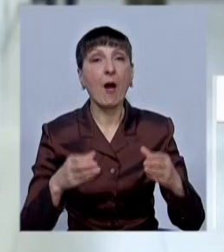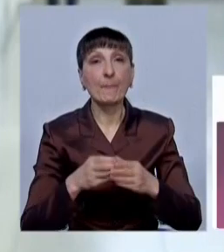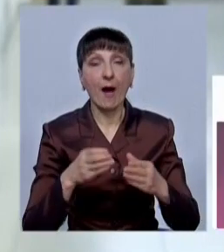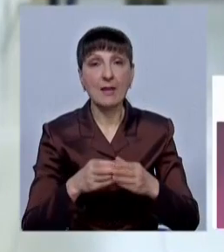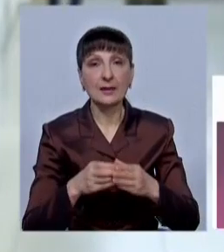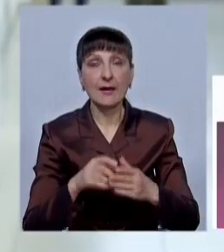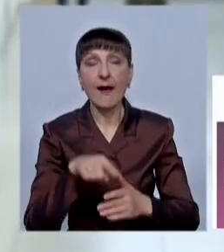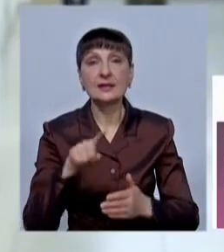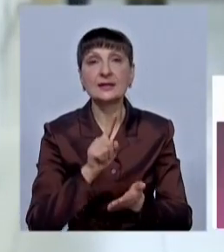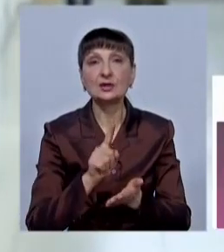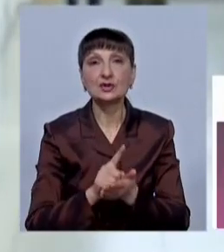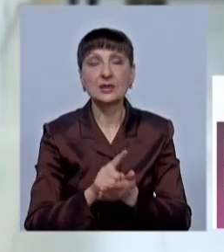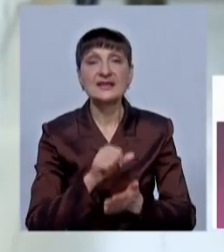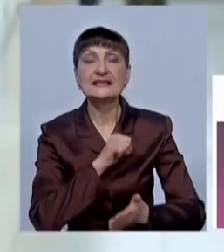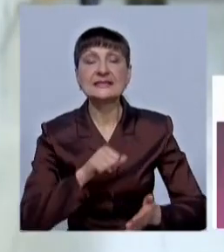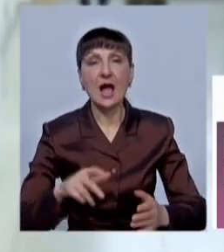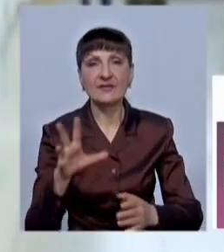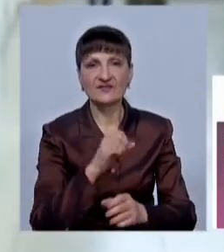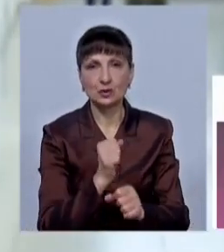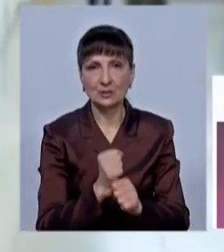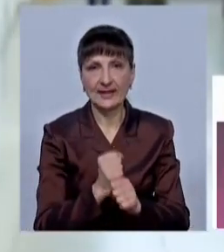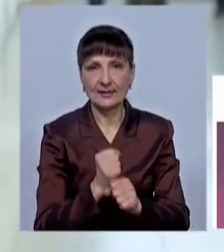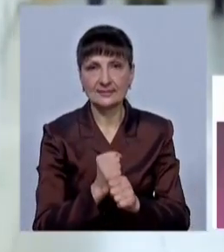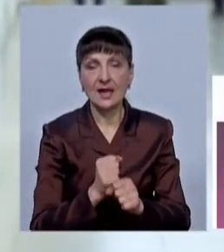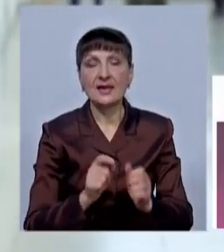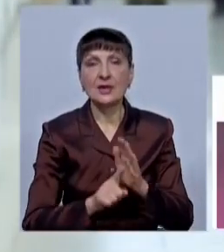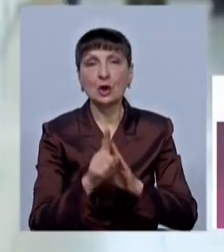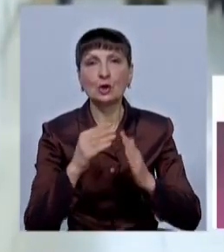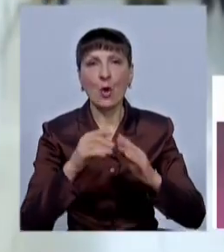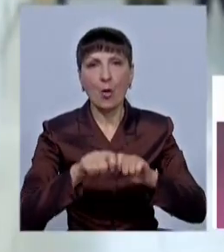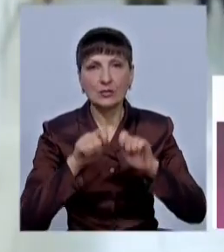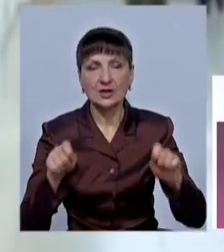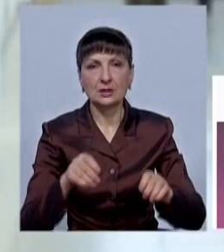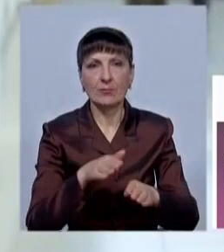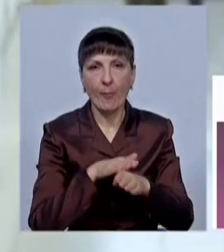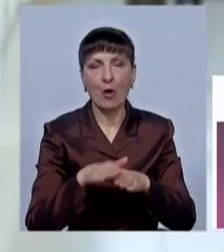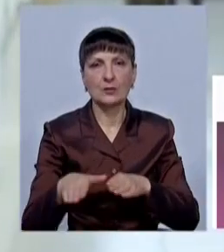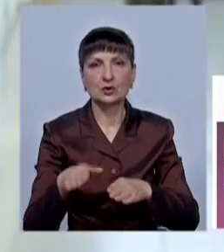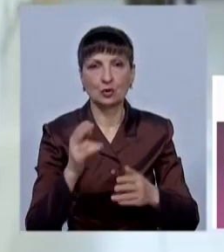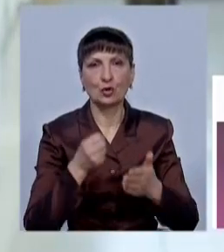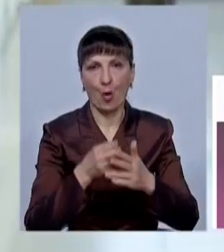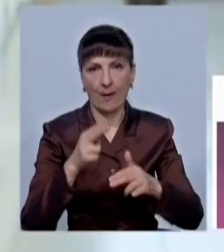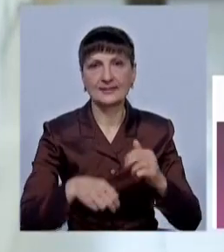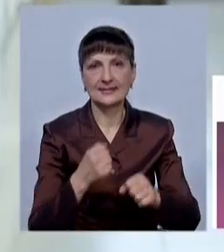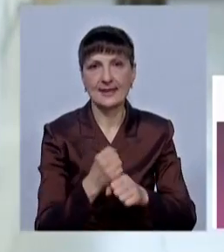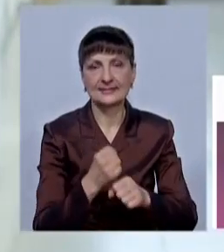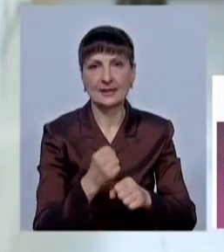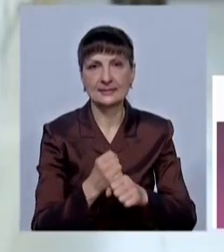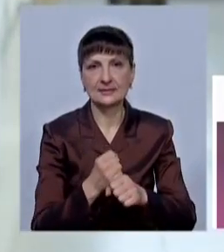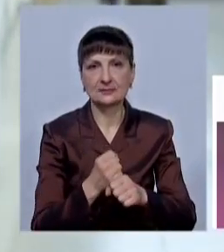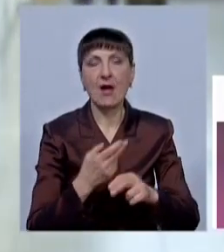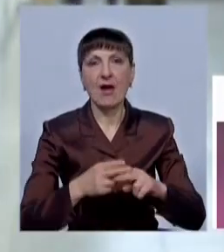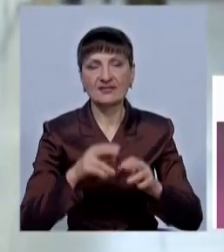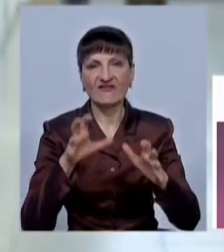должен все делать самостоятельно и вводить дом сам, согласно закону об архитектурной и градостроительной деятельности.